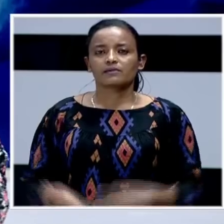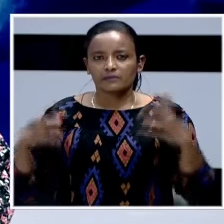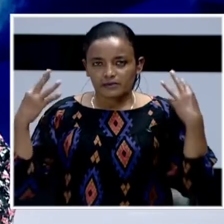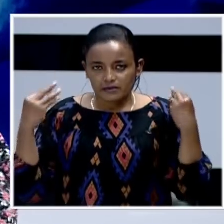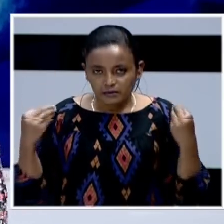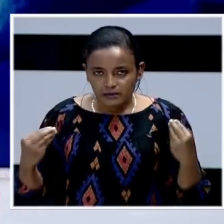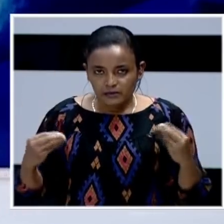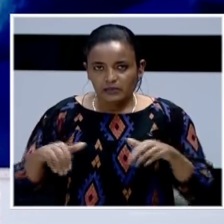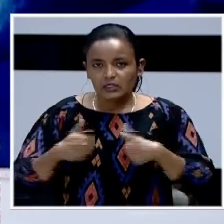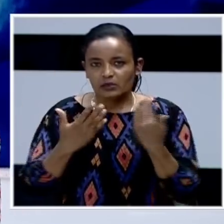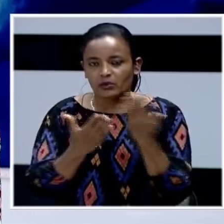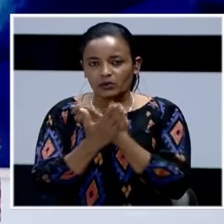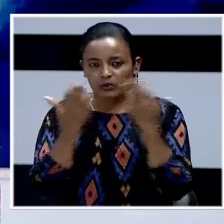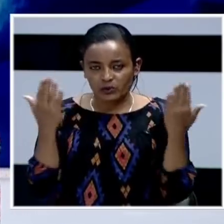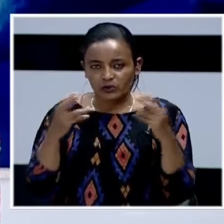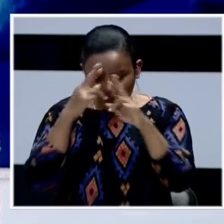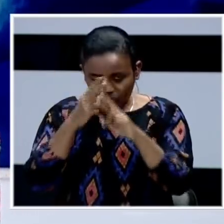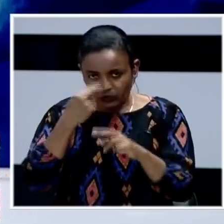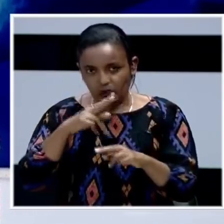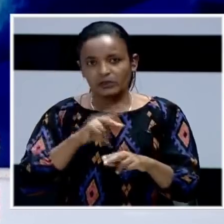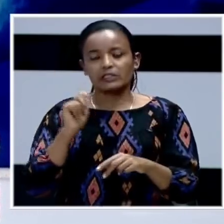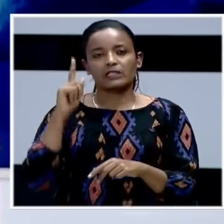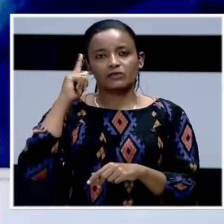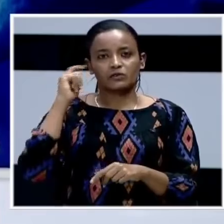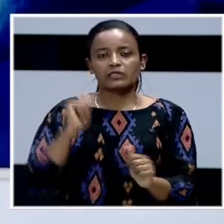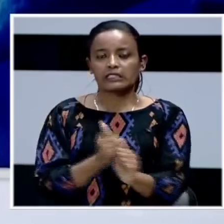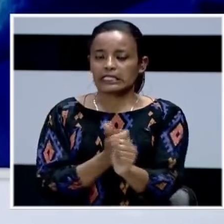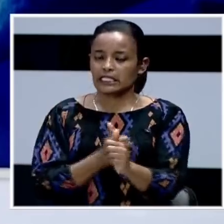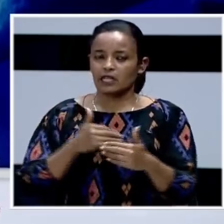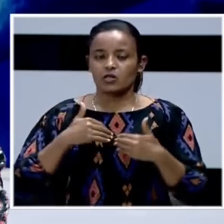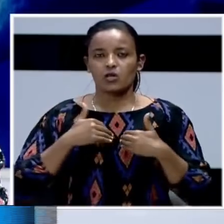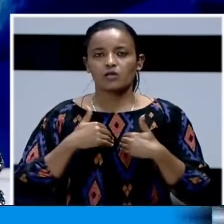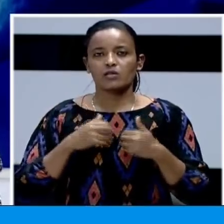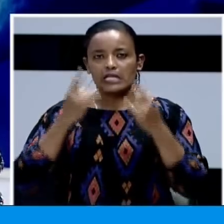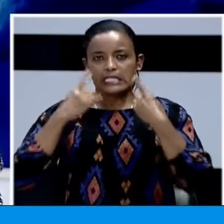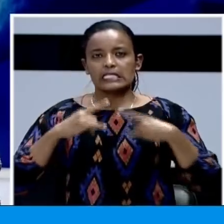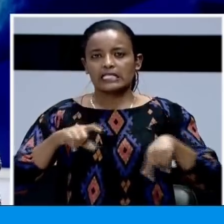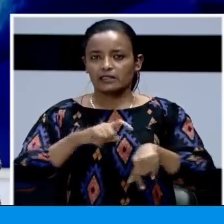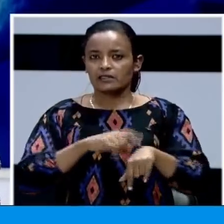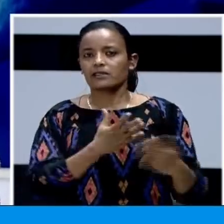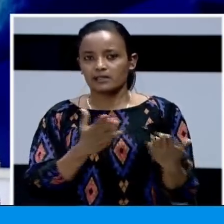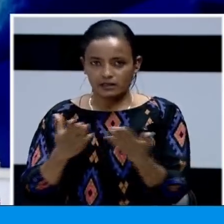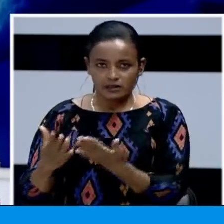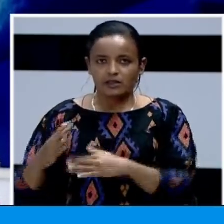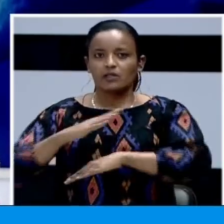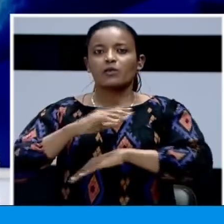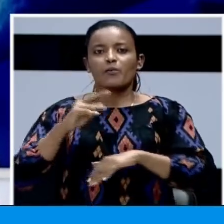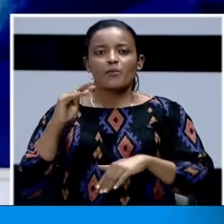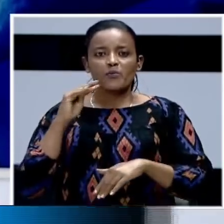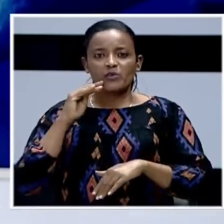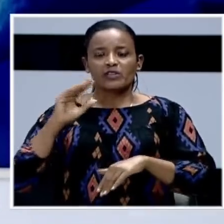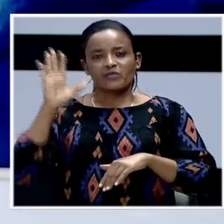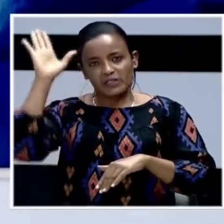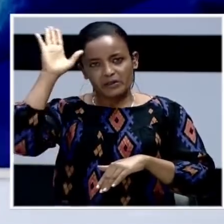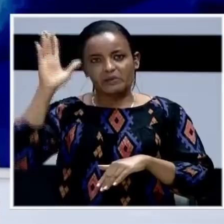ሰላም ጥዕና ይሃበለይ ከመይ ትውዕሉ ዝኸበርኩም ተመልከትና ቴሌቭዥን ትግራይ ኹም ትከታተሉ ዘለኹም ዜናታት እዚ ሰዓት ሒዝና ቐሪብና ኣለና። ምዕራፍ ገብረ መስቀል